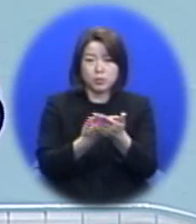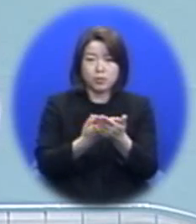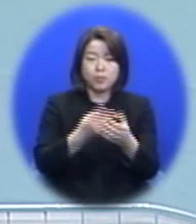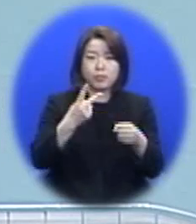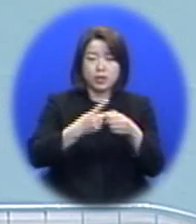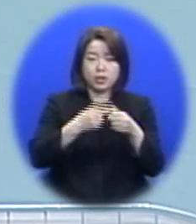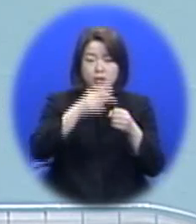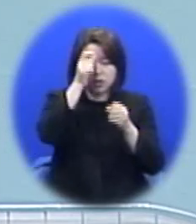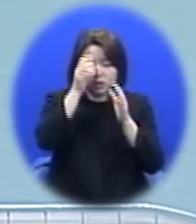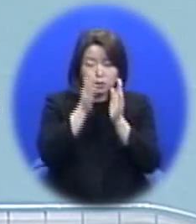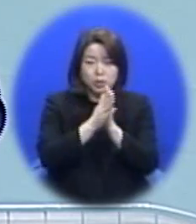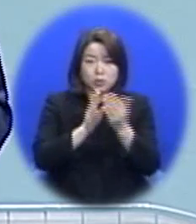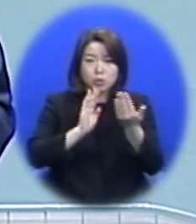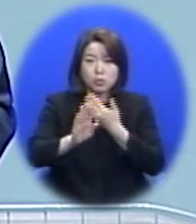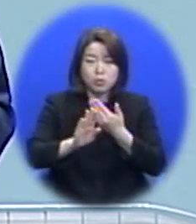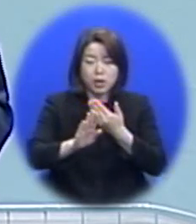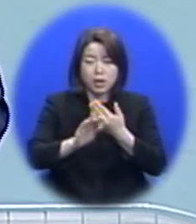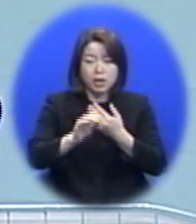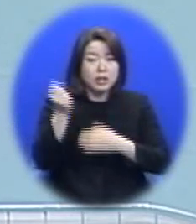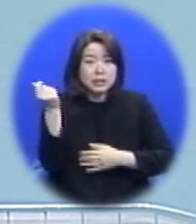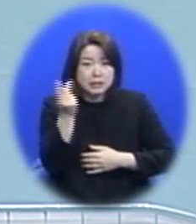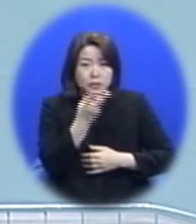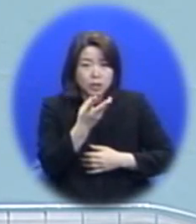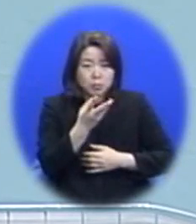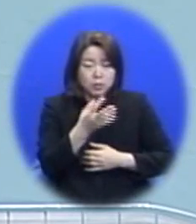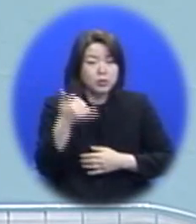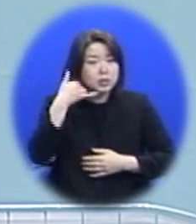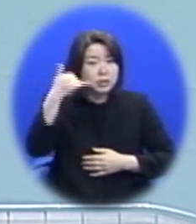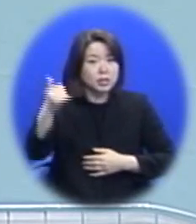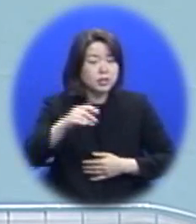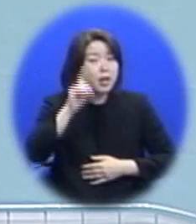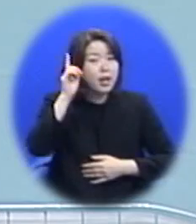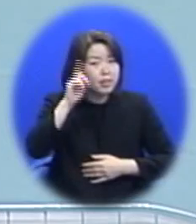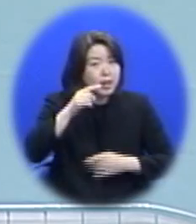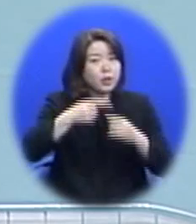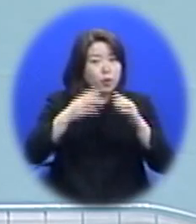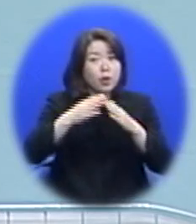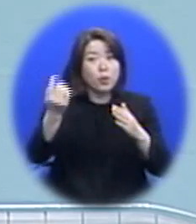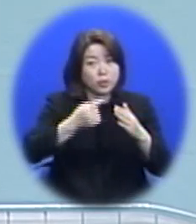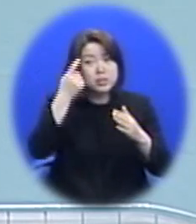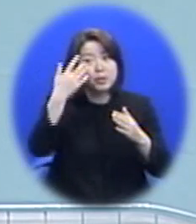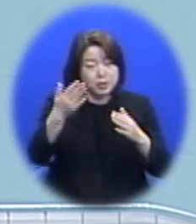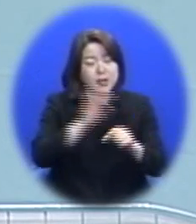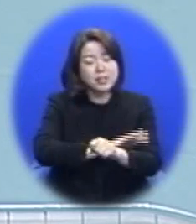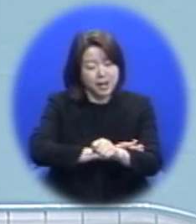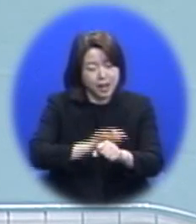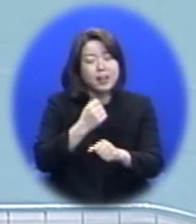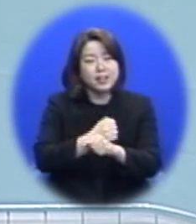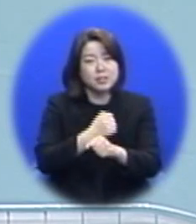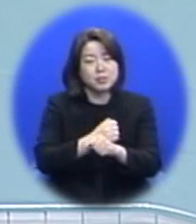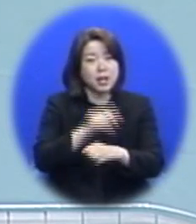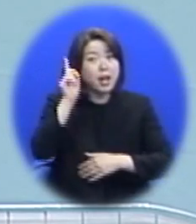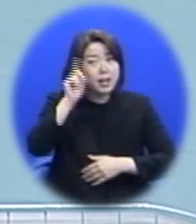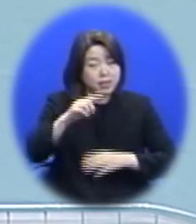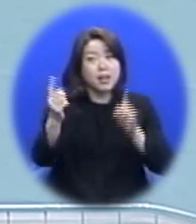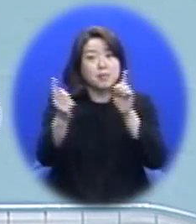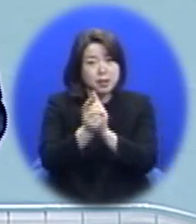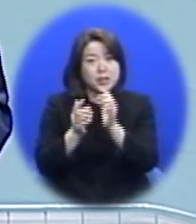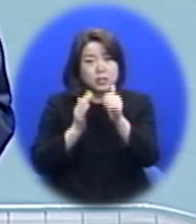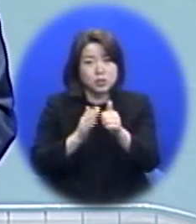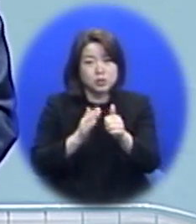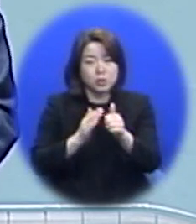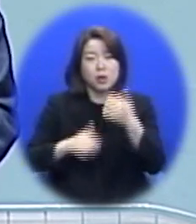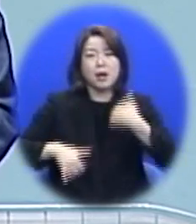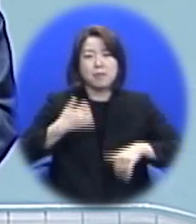후에 아래 전화번호로 전화하셔서 내일 교회 오시기로 하셨다면서요. 잘하셨습니다. 내일 만나시지요.